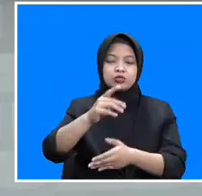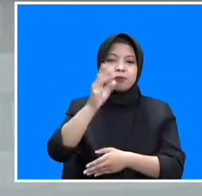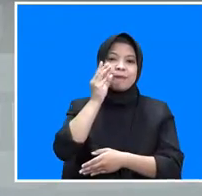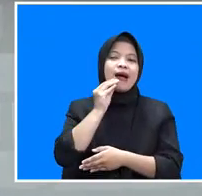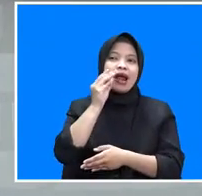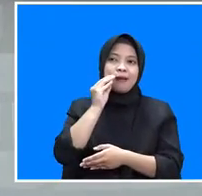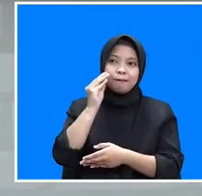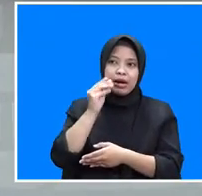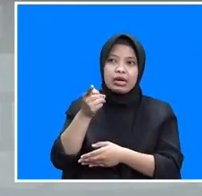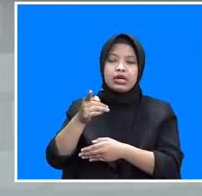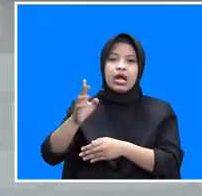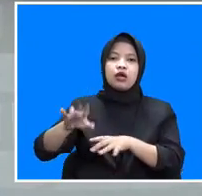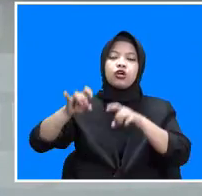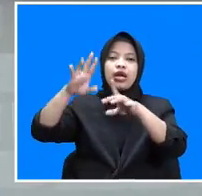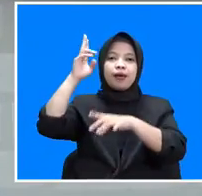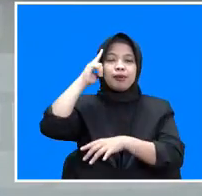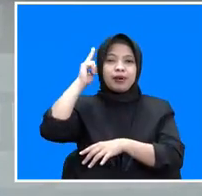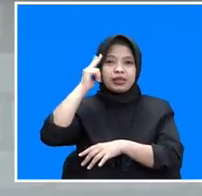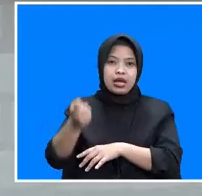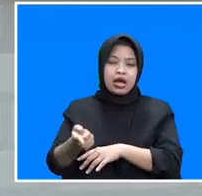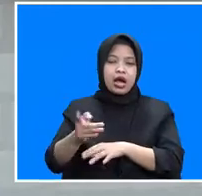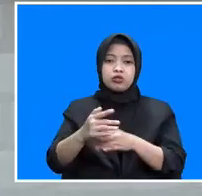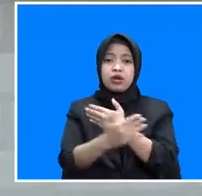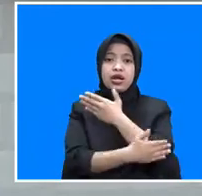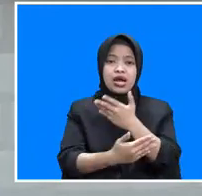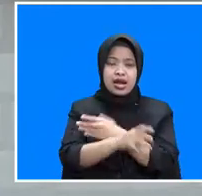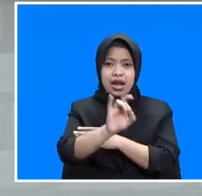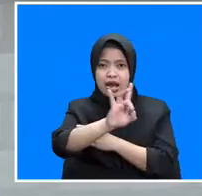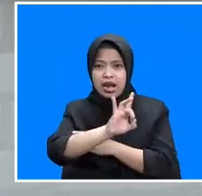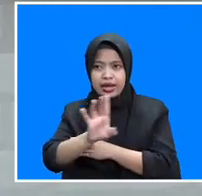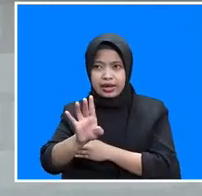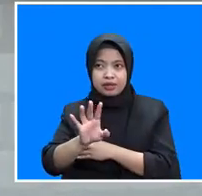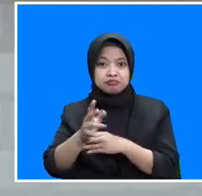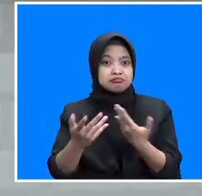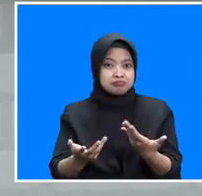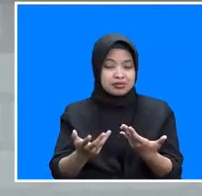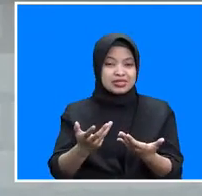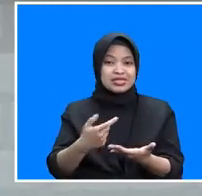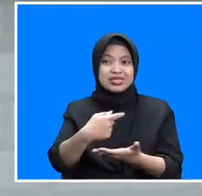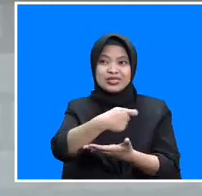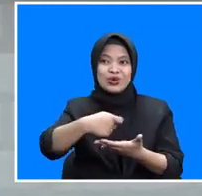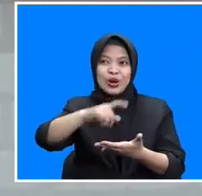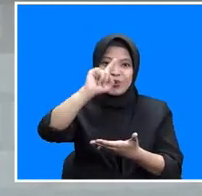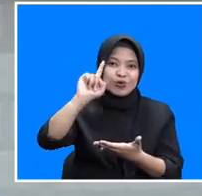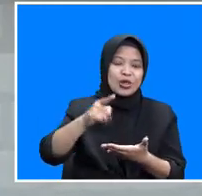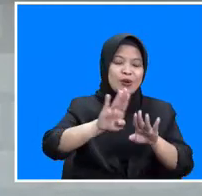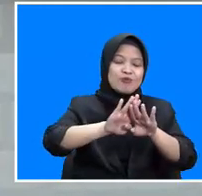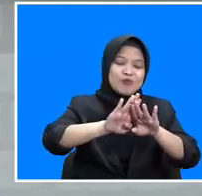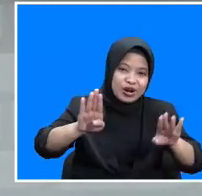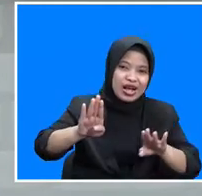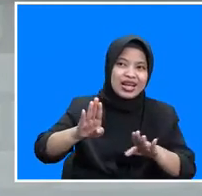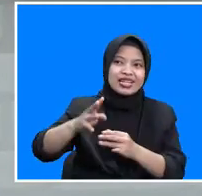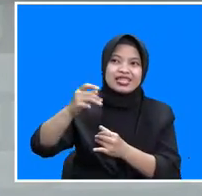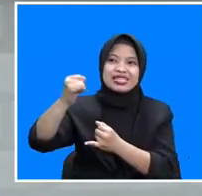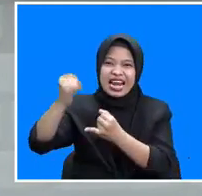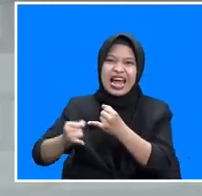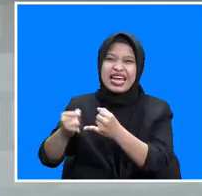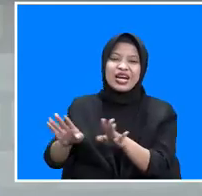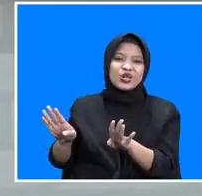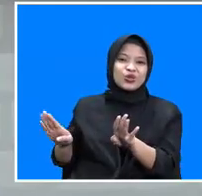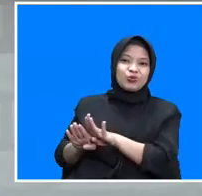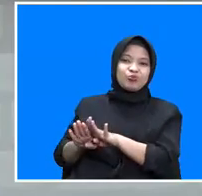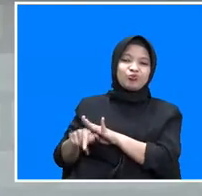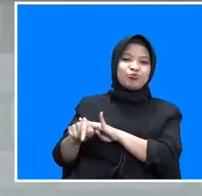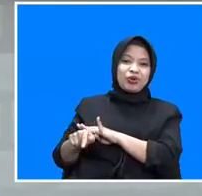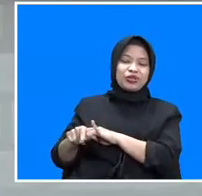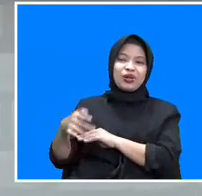yang kita pelajari dari konteks Australia dan juga di konteks negara-negara lainnya. Again, schools itu the first to open and last to close. Itu sangat